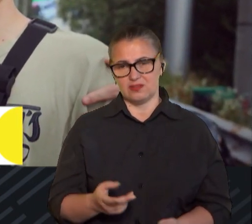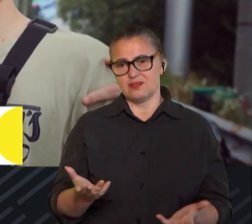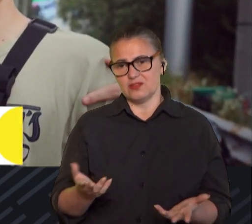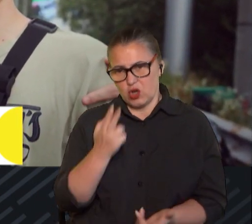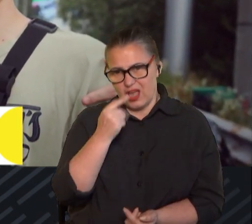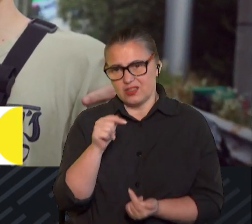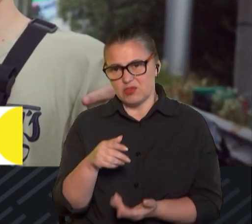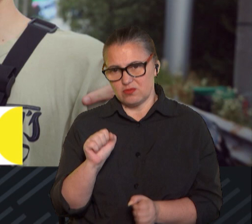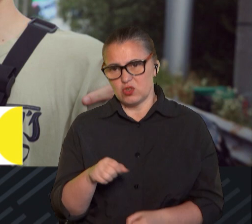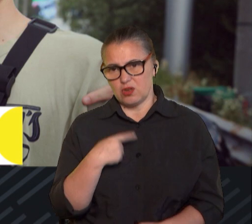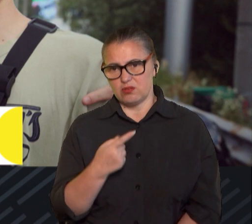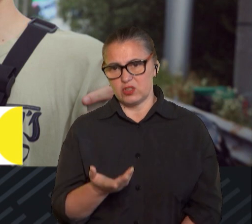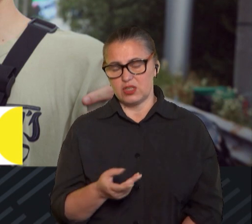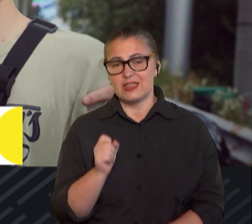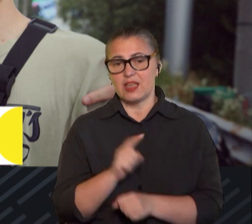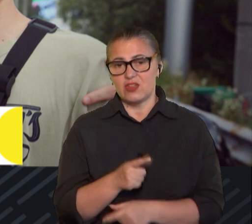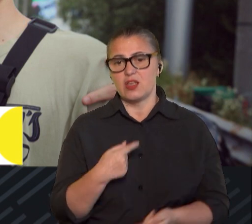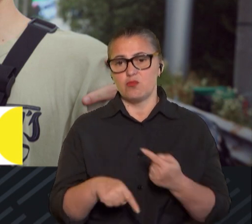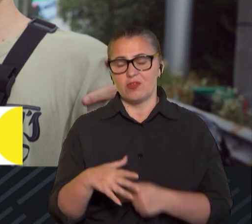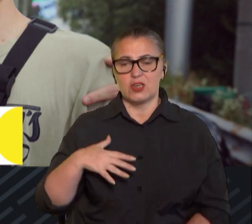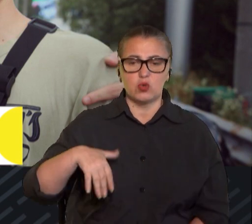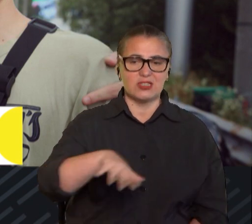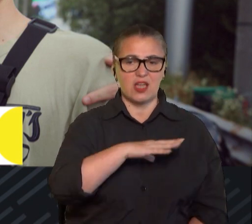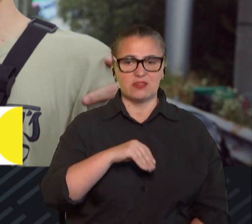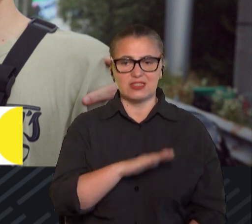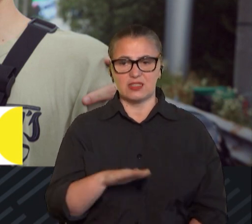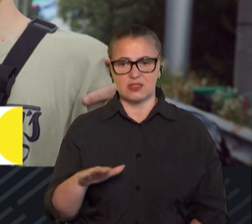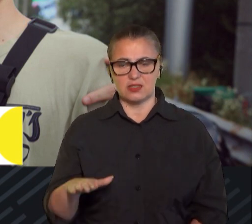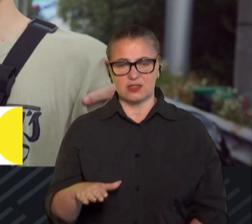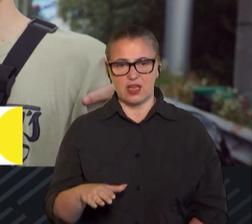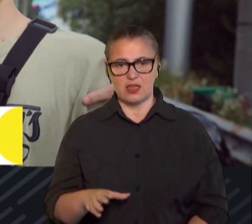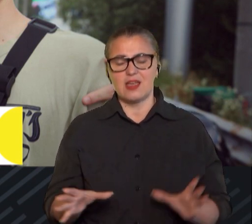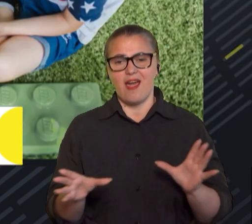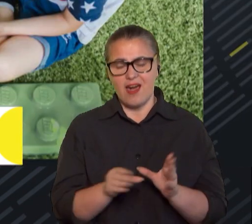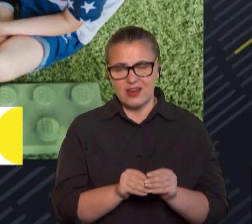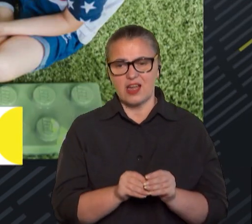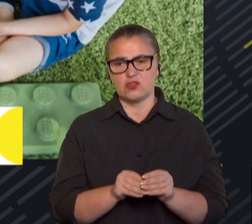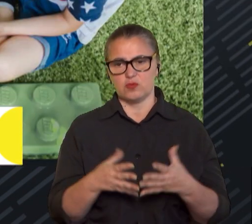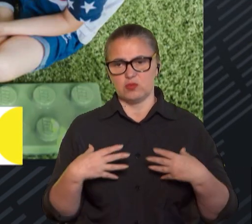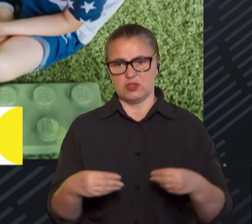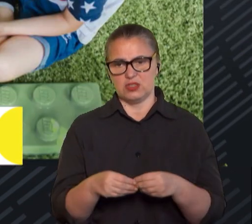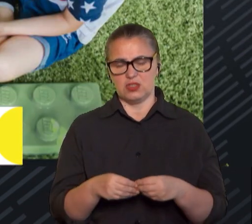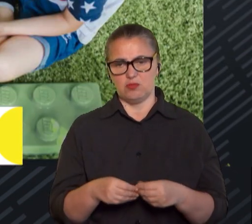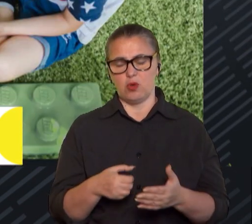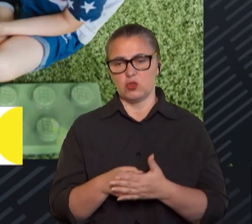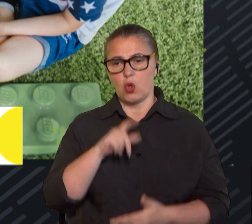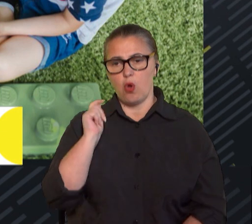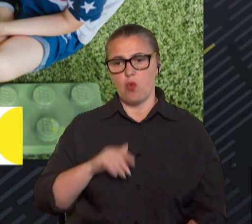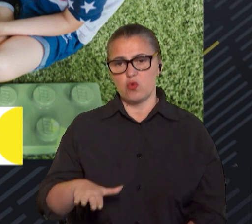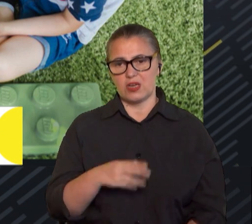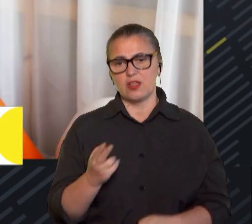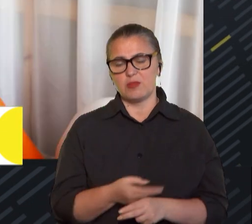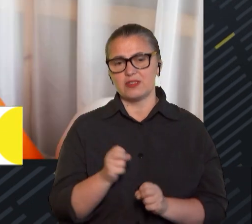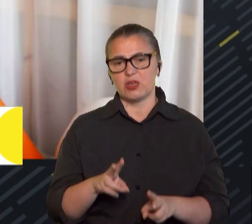можна говорити. Тобто завдання – повернути всіх дітей у складі їхніх повних родин до України в